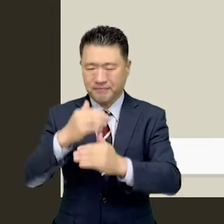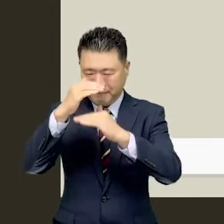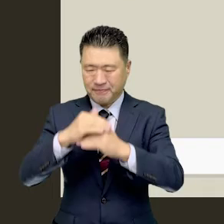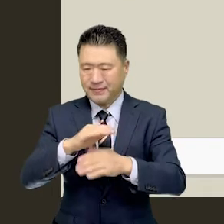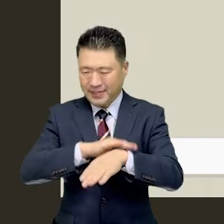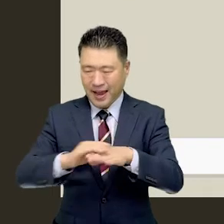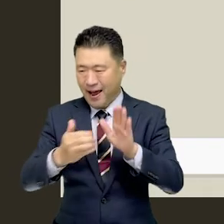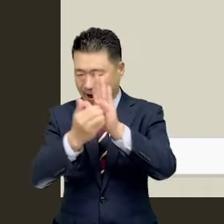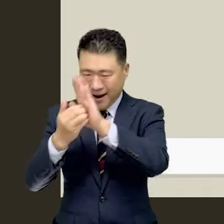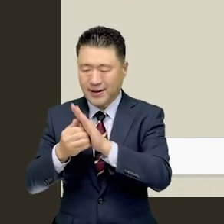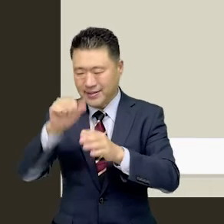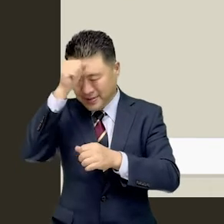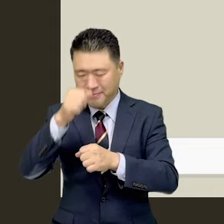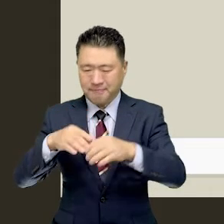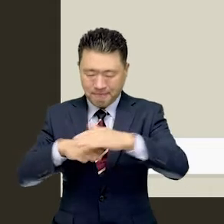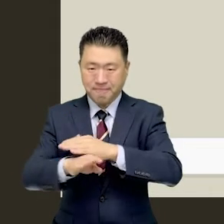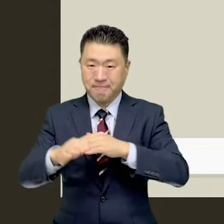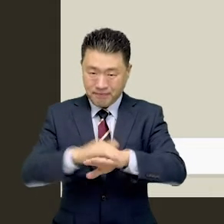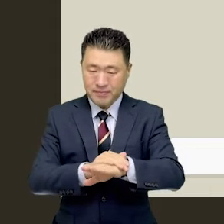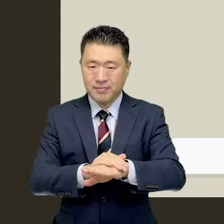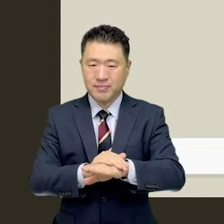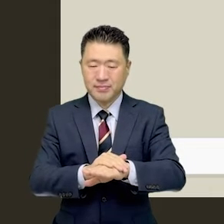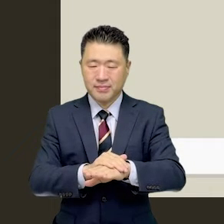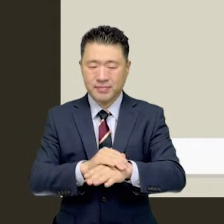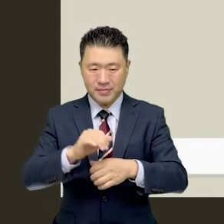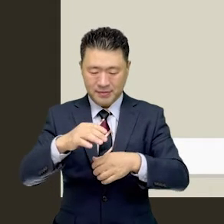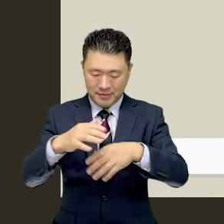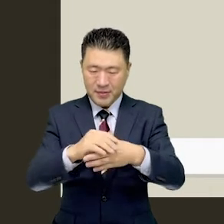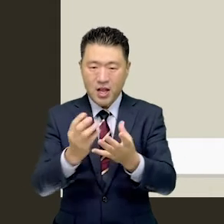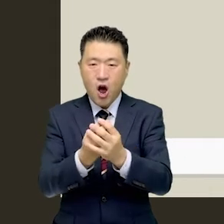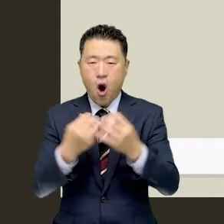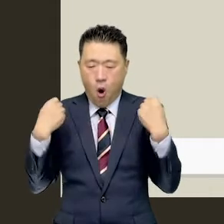작업합니다. 방한복을 착용하고 작업합니다.